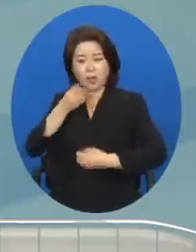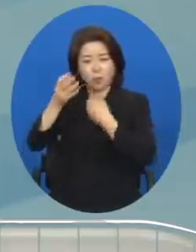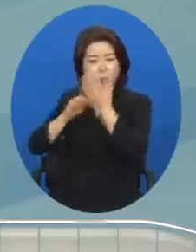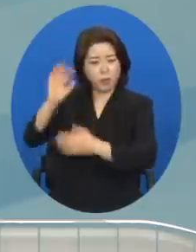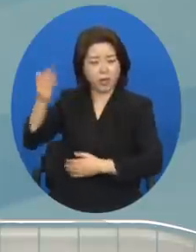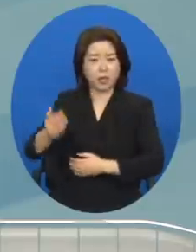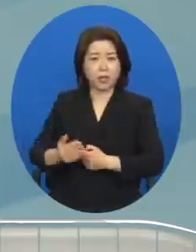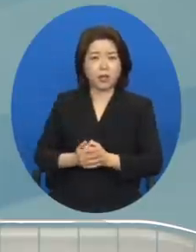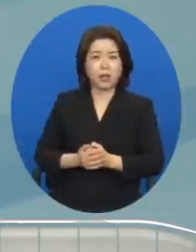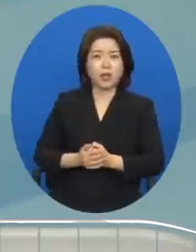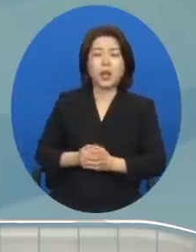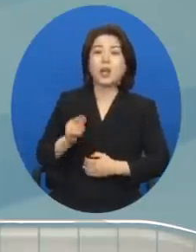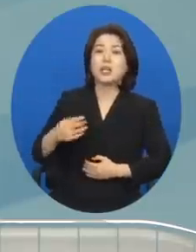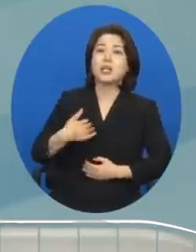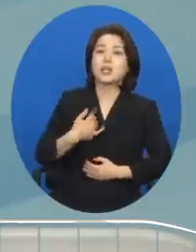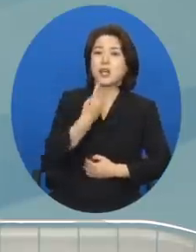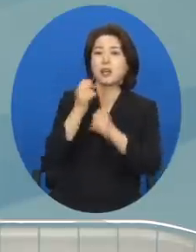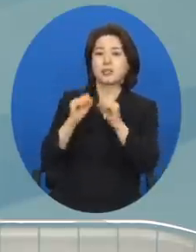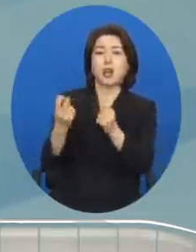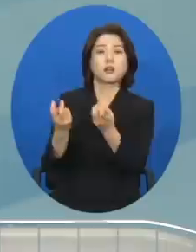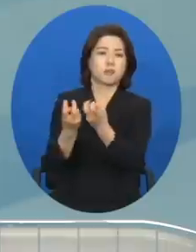그게 내가 사는 길이라니까요.